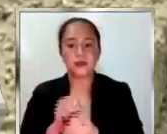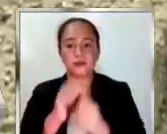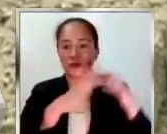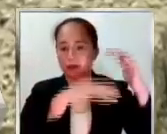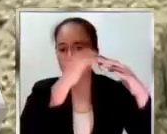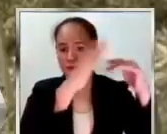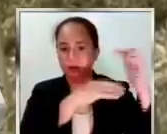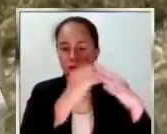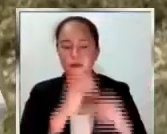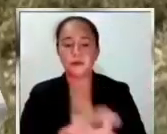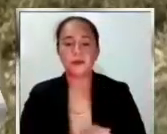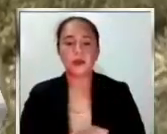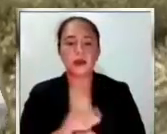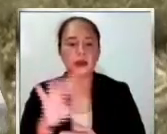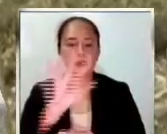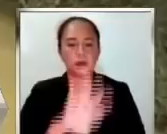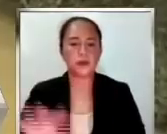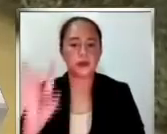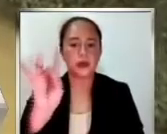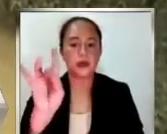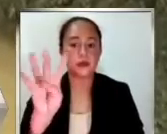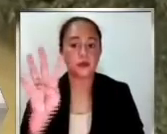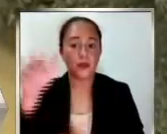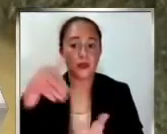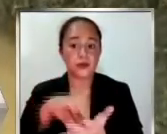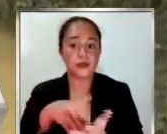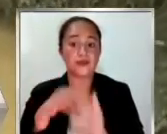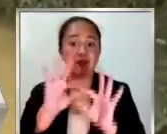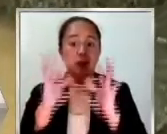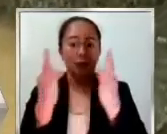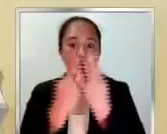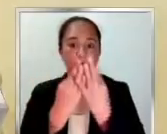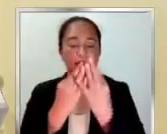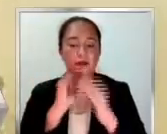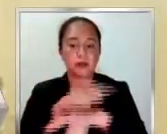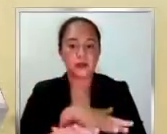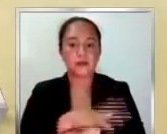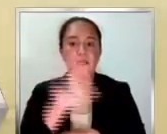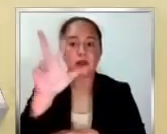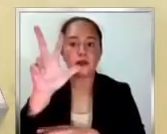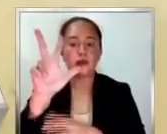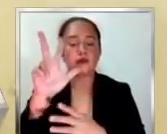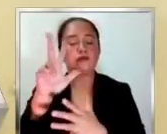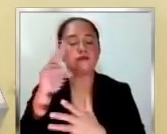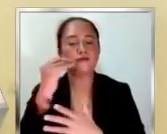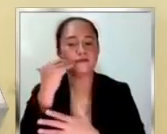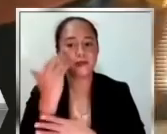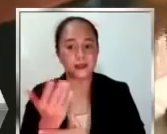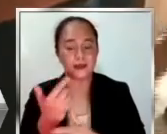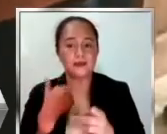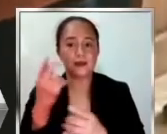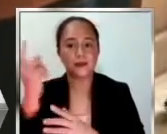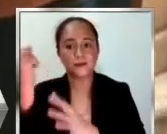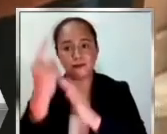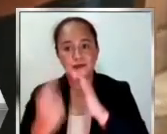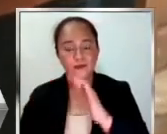Mahigit 84,000 pamilya ang apektado, 3 ang namatay sa pagkalunod at 2 pa ang hinahanap.